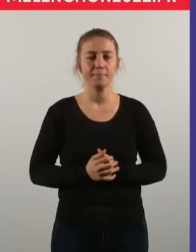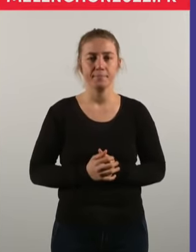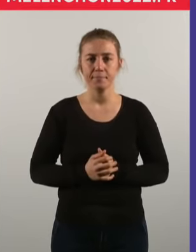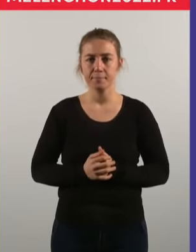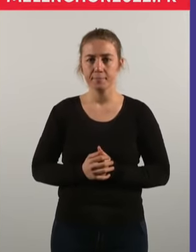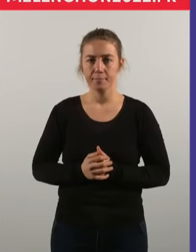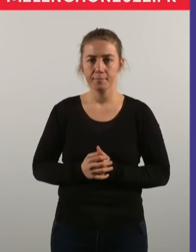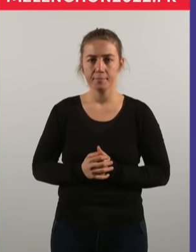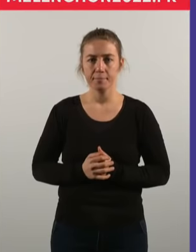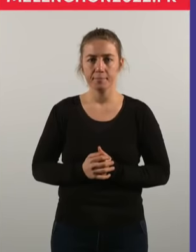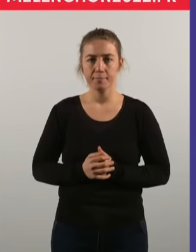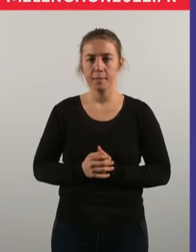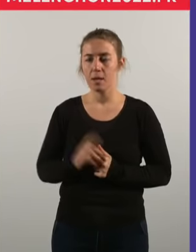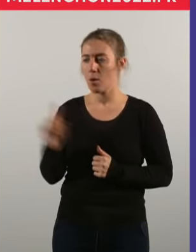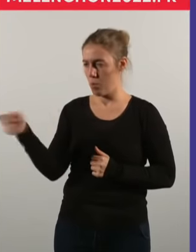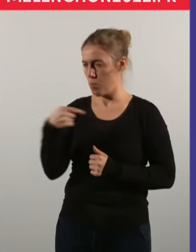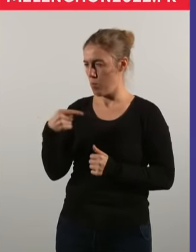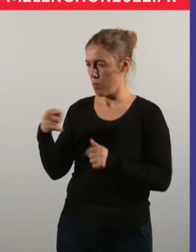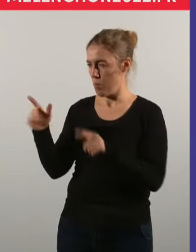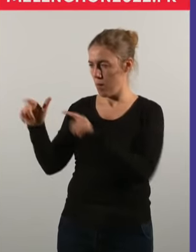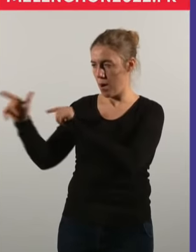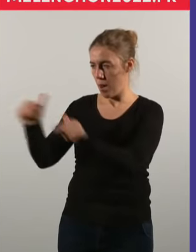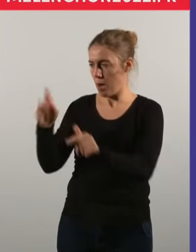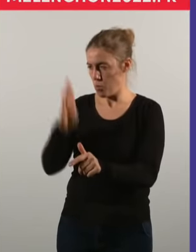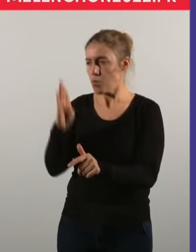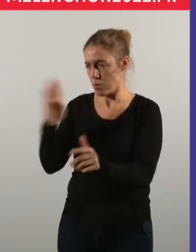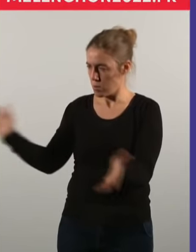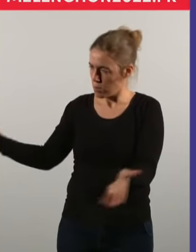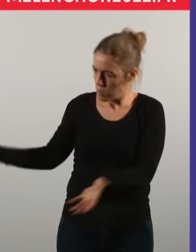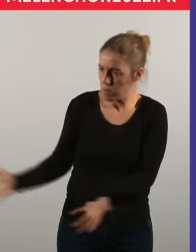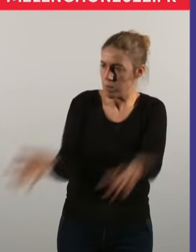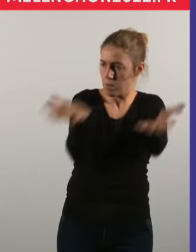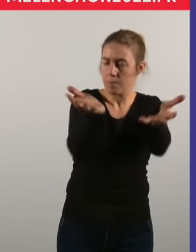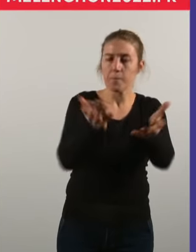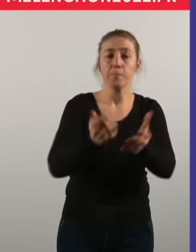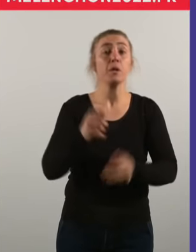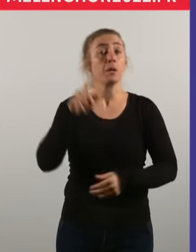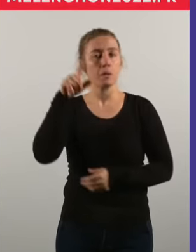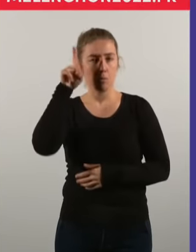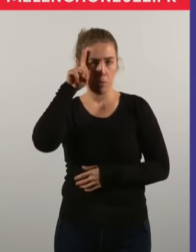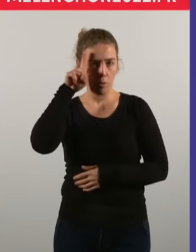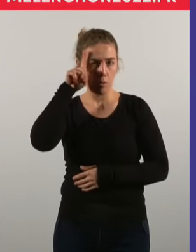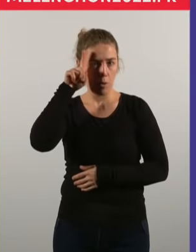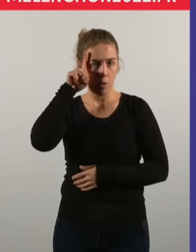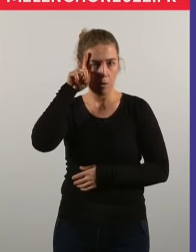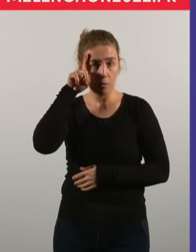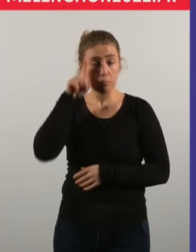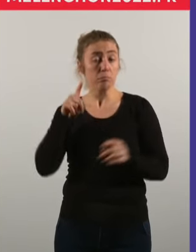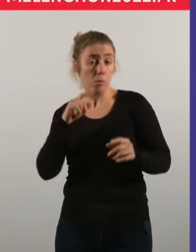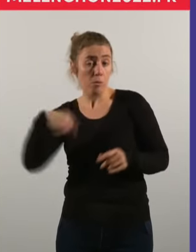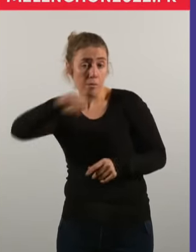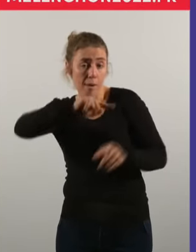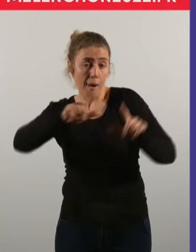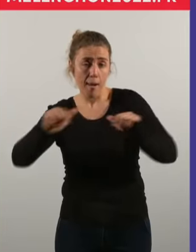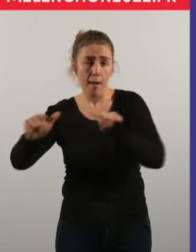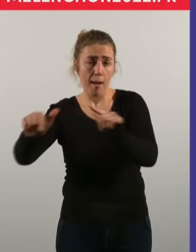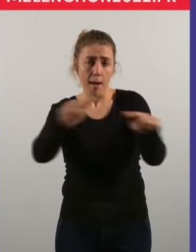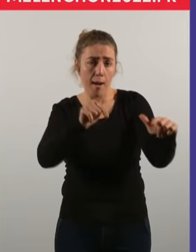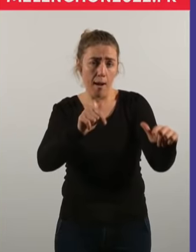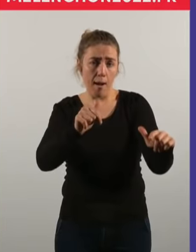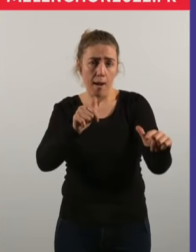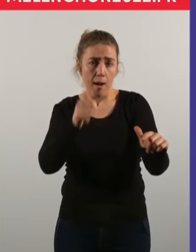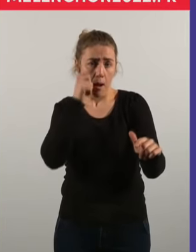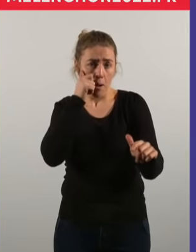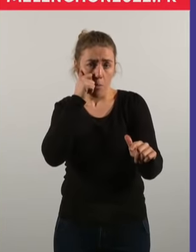Il faut que vous soyez tous là. Vous savez pourquoi? Parce que comme vous êtes là déjà, et vous avez